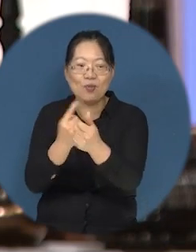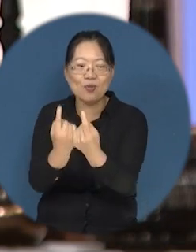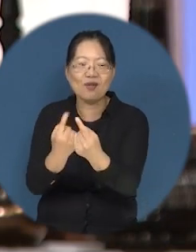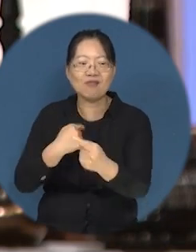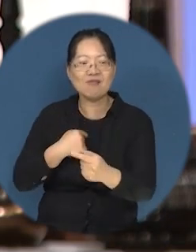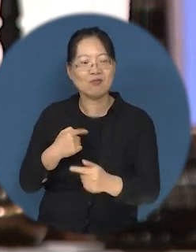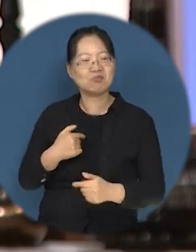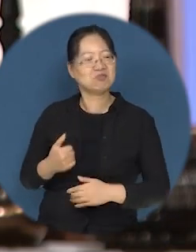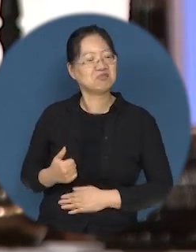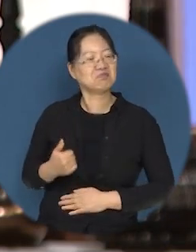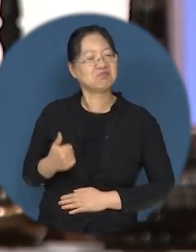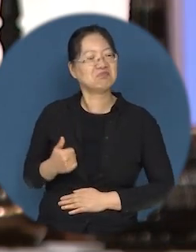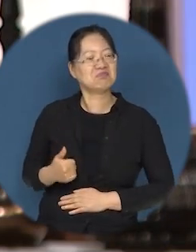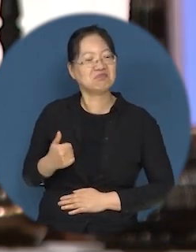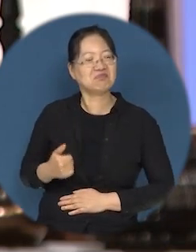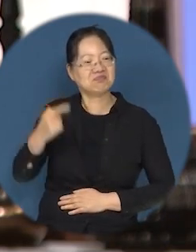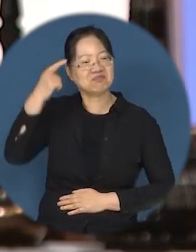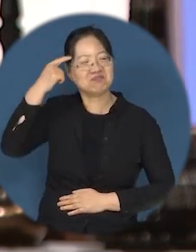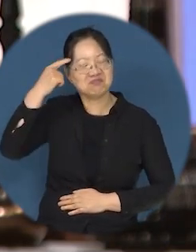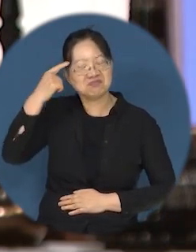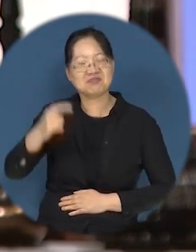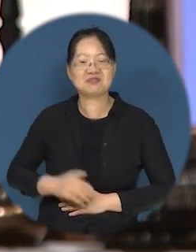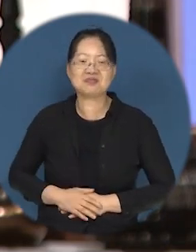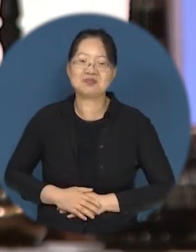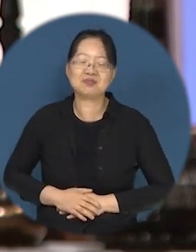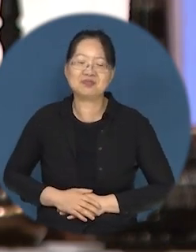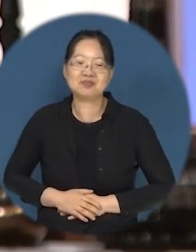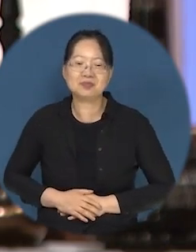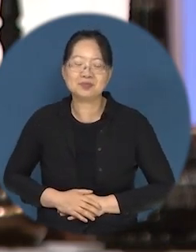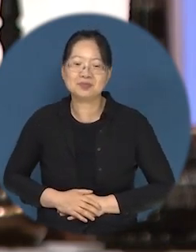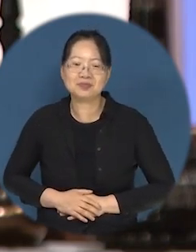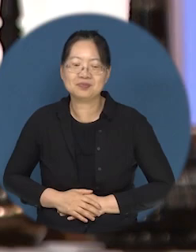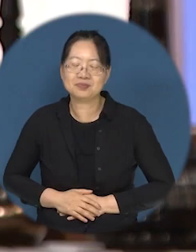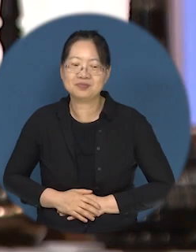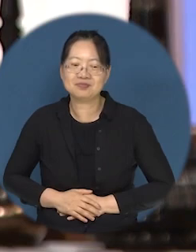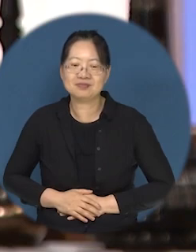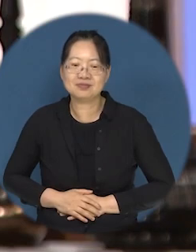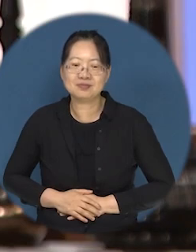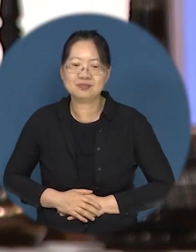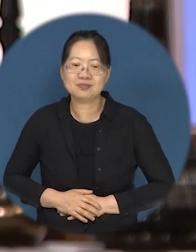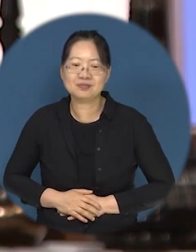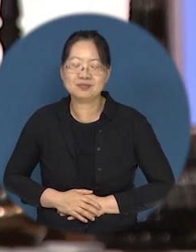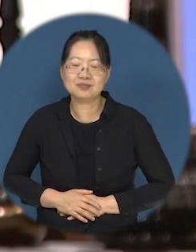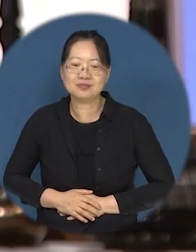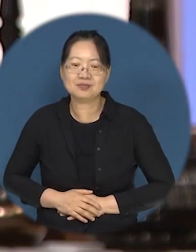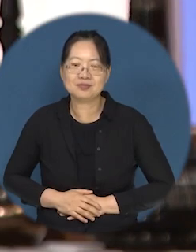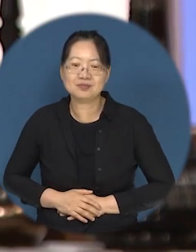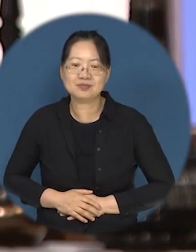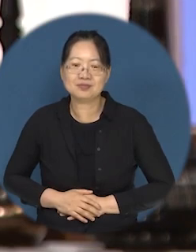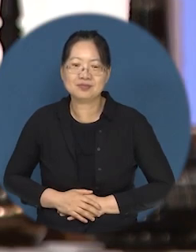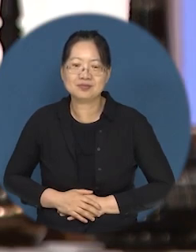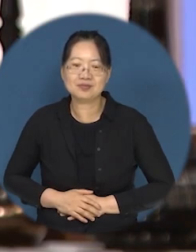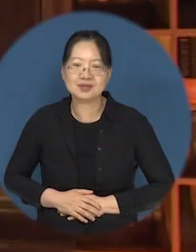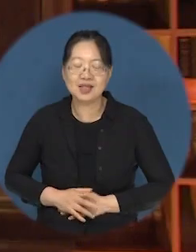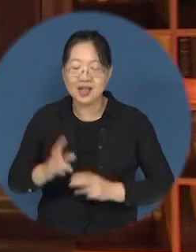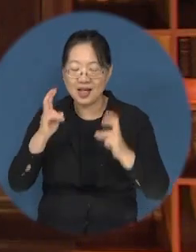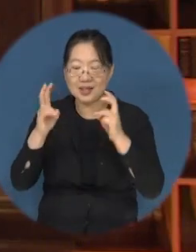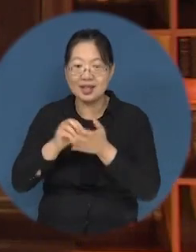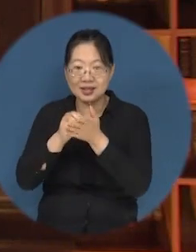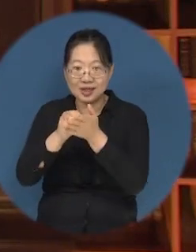강사분보다 내가 더 잘하는 것 같은데 약간 이런 생각이 들 정도로 했었는데 삼성 들어가